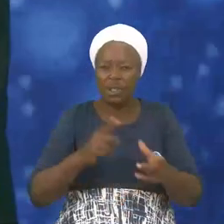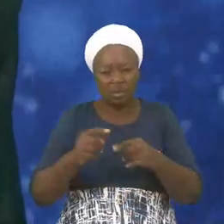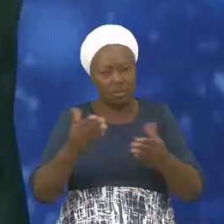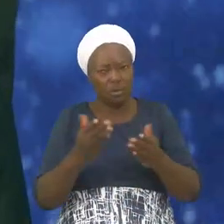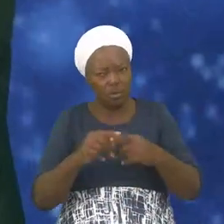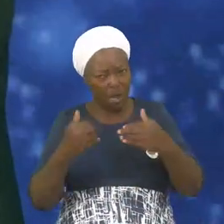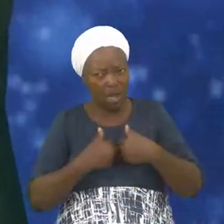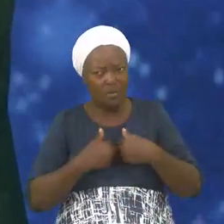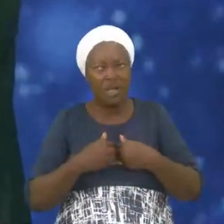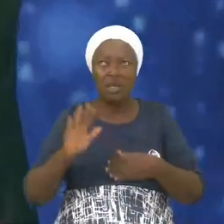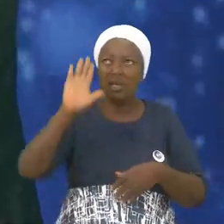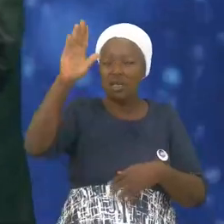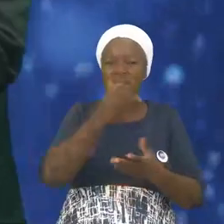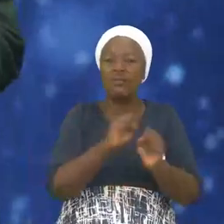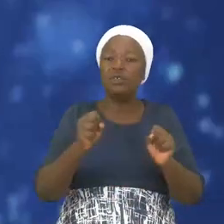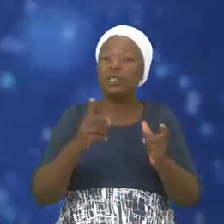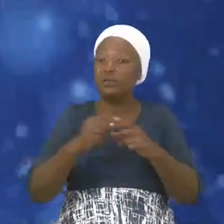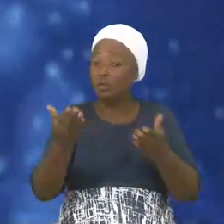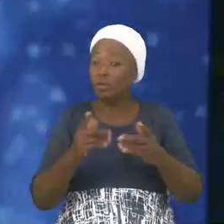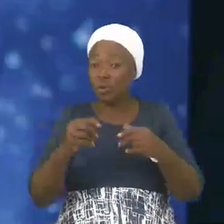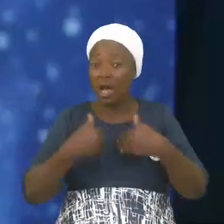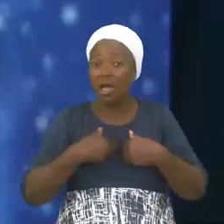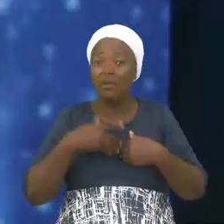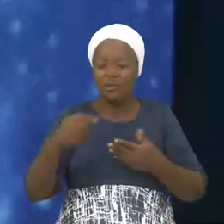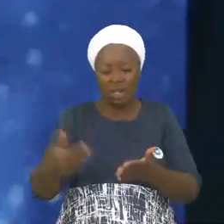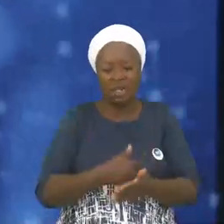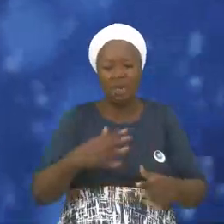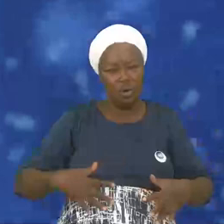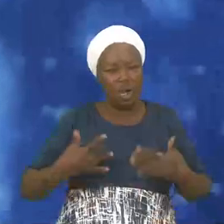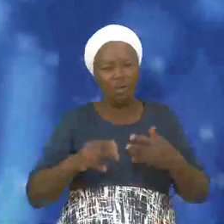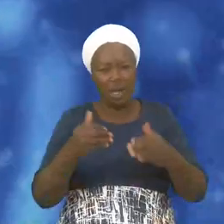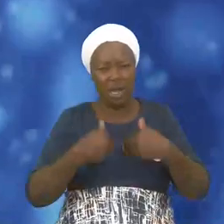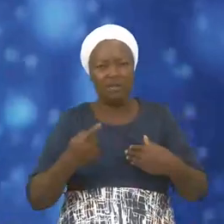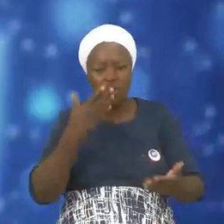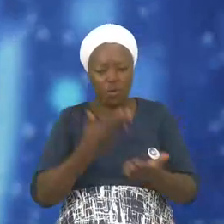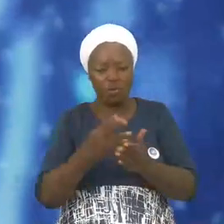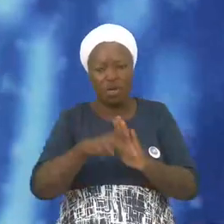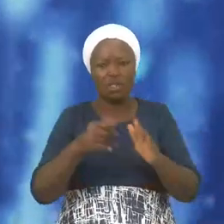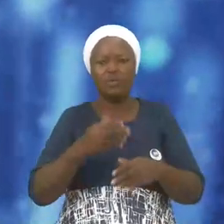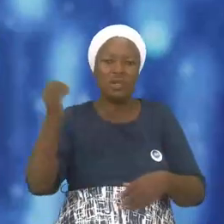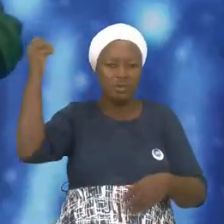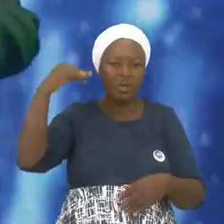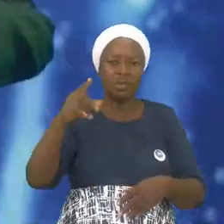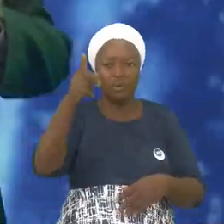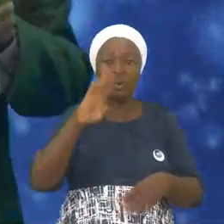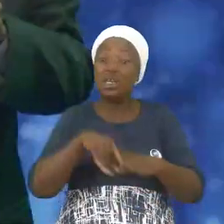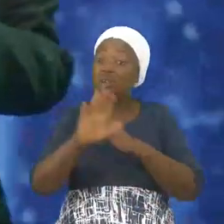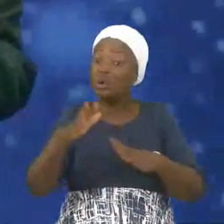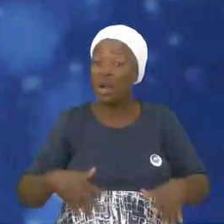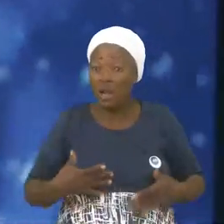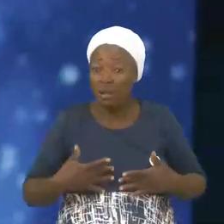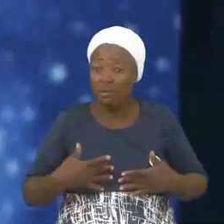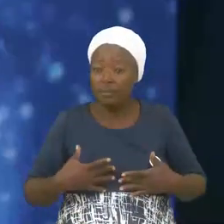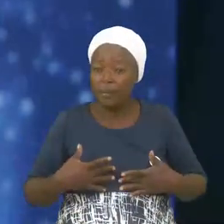sa liberté. Tu veux avoir son salut. Tu veux avoir la nouvelle vie. Tu veux avoir